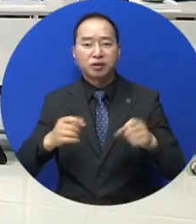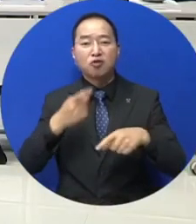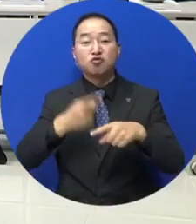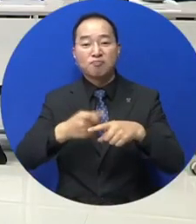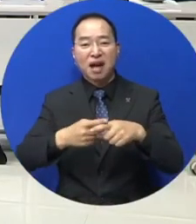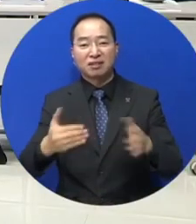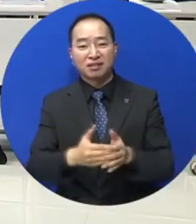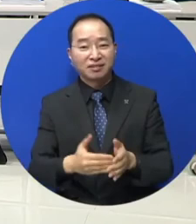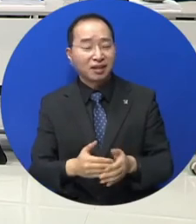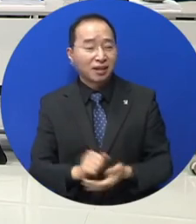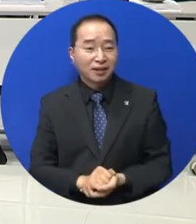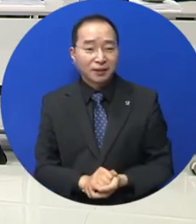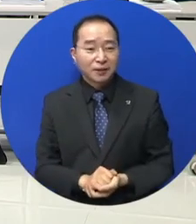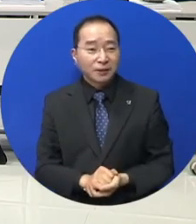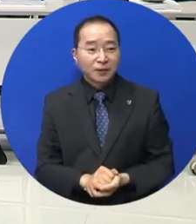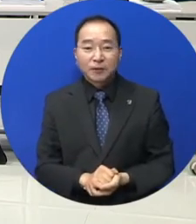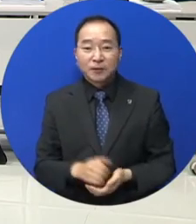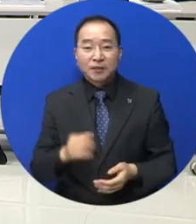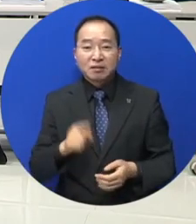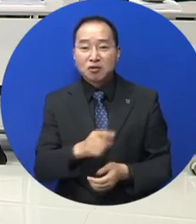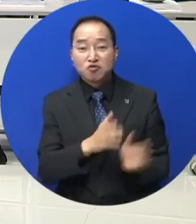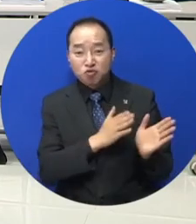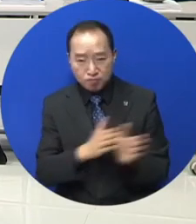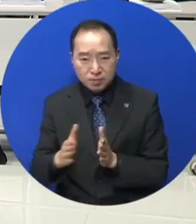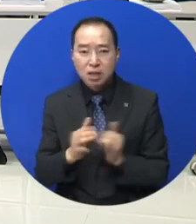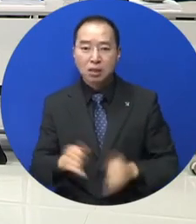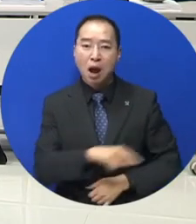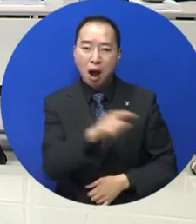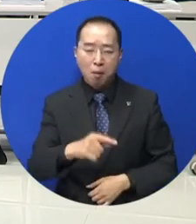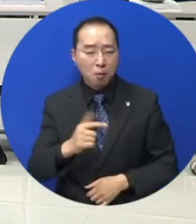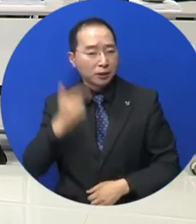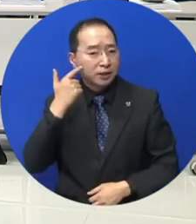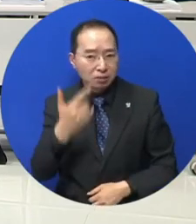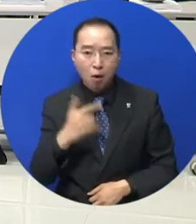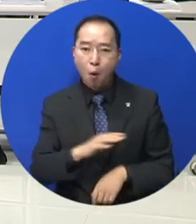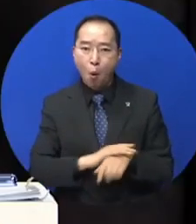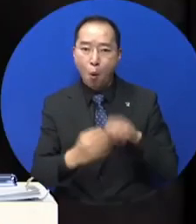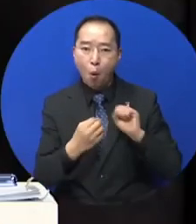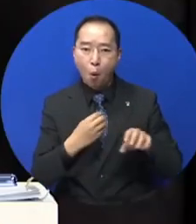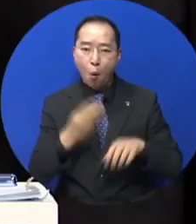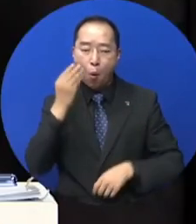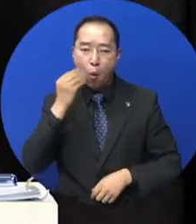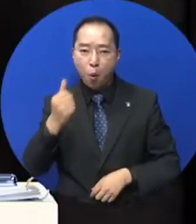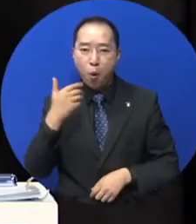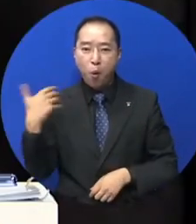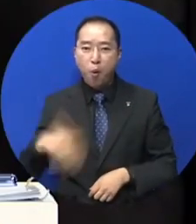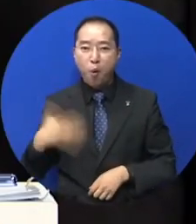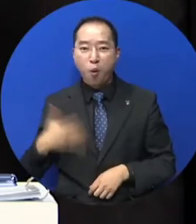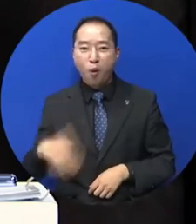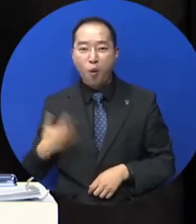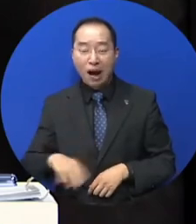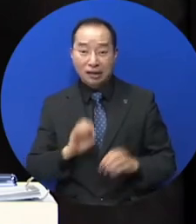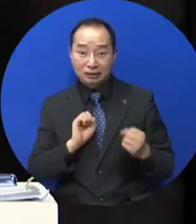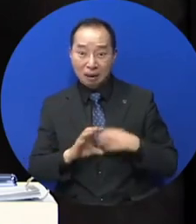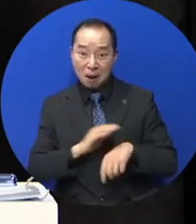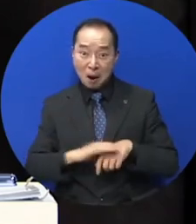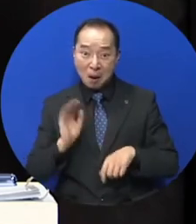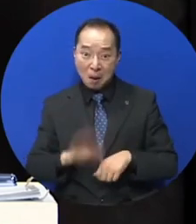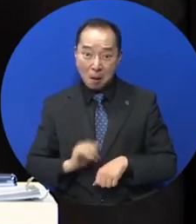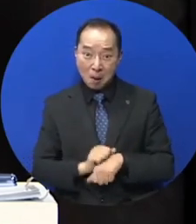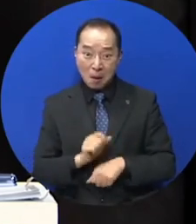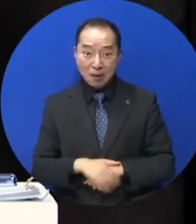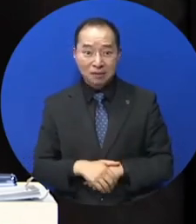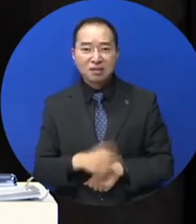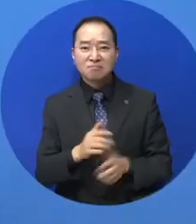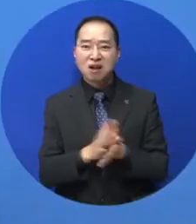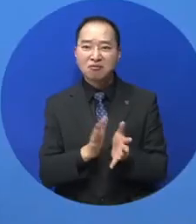그 준비된 후보다라는 것을 인식할 정도로 모든 질문에서 술술 나올 정도의 이렇게 모든 답변을 갖고 계시기 때문에